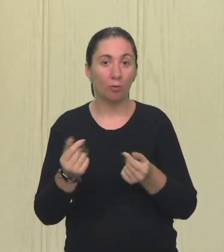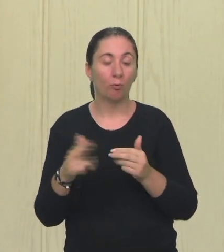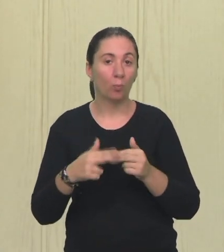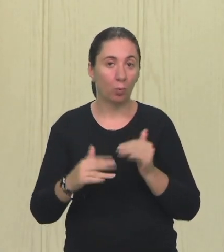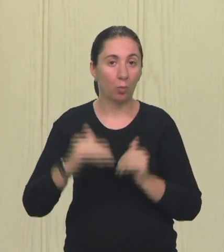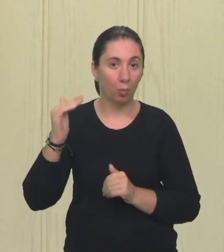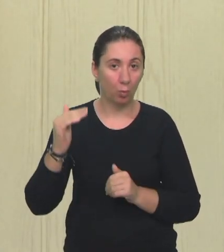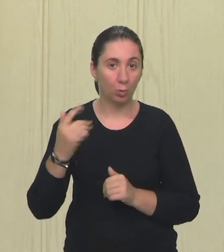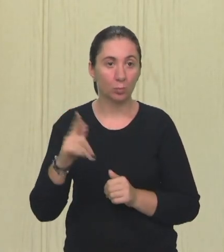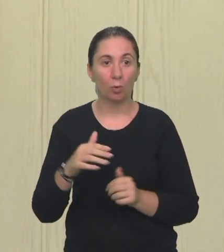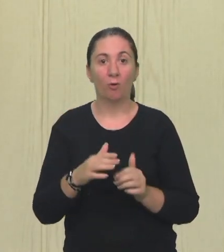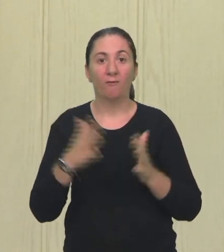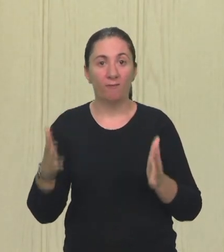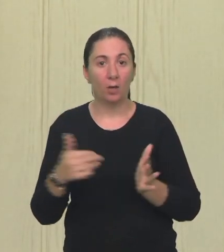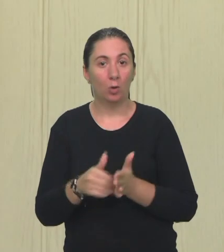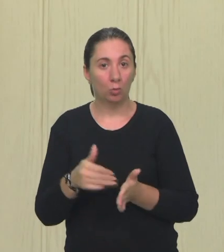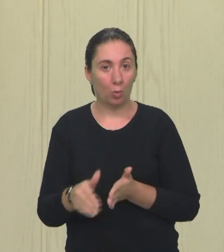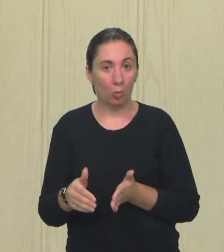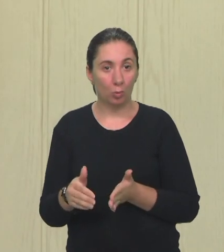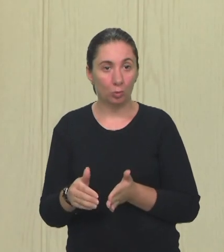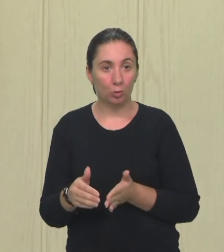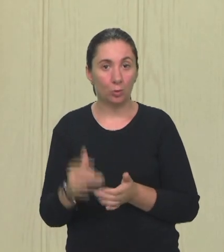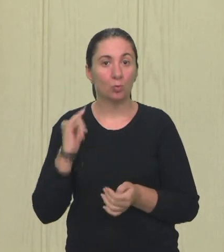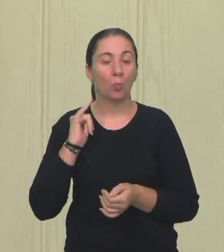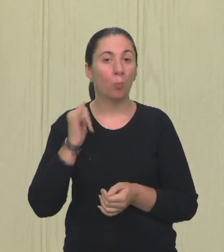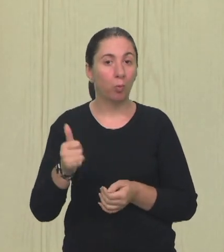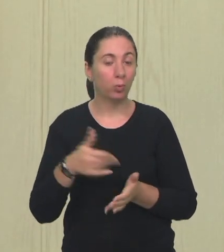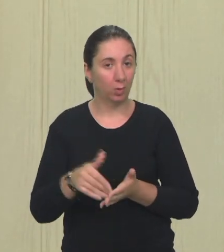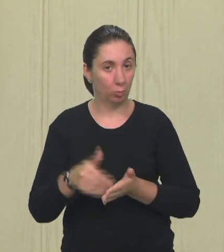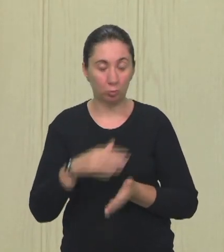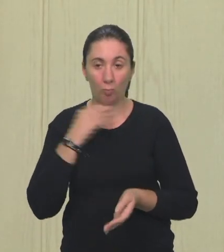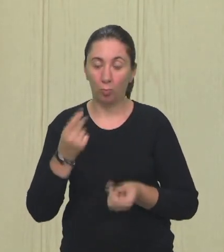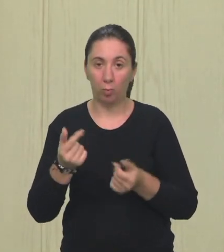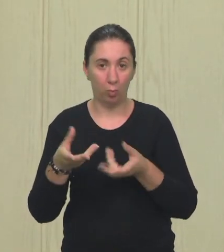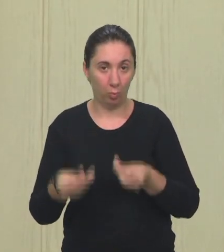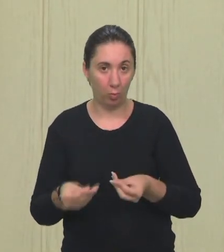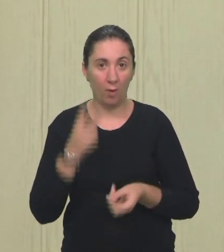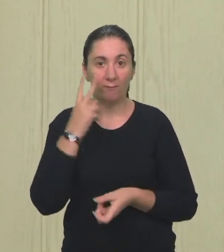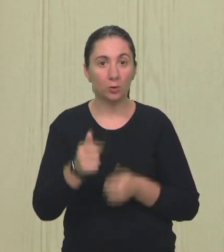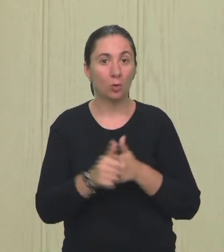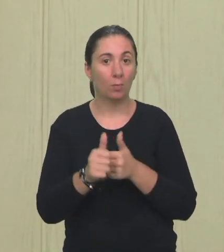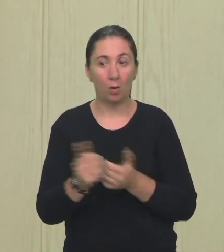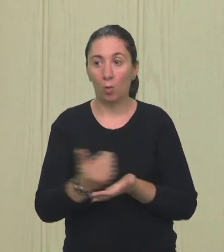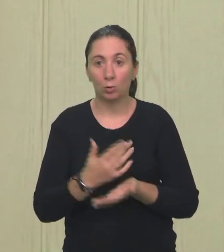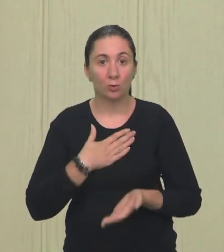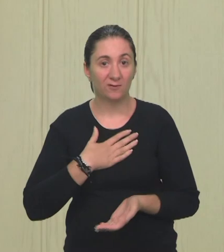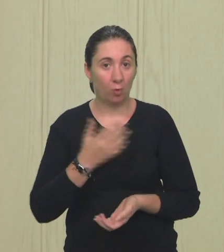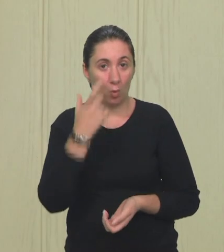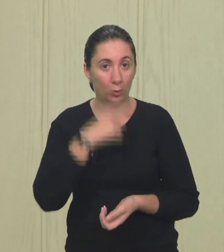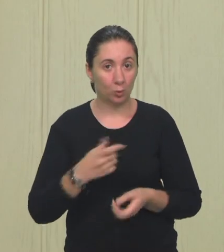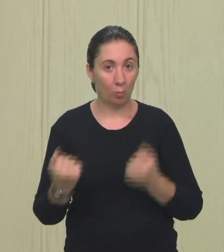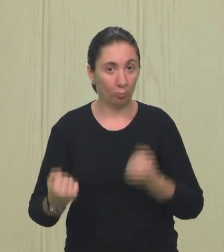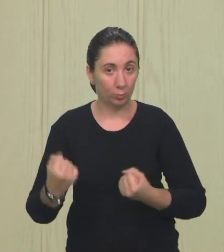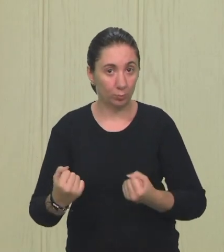povećati s obzirom da nam veliki trošak rade u stvari putni troškovi. Videći pratitelji koriste svoje osobna vozila,